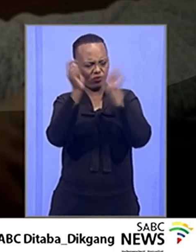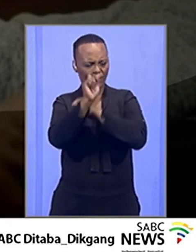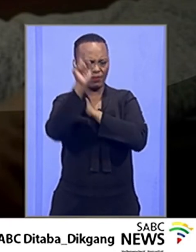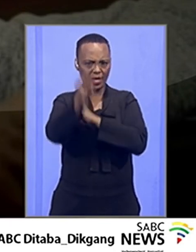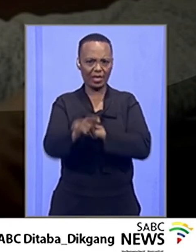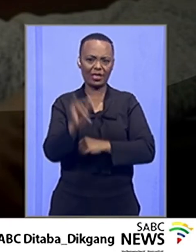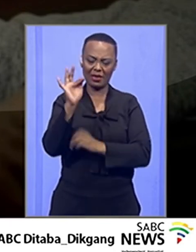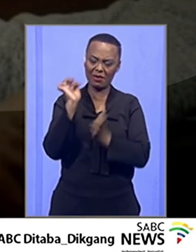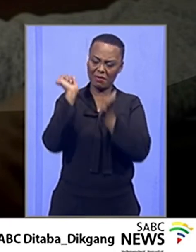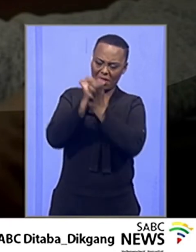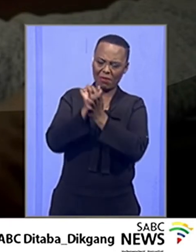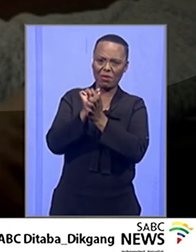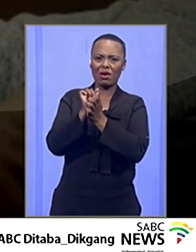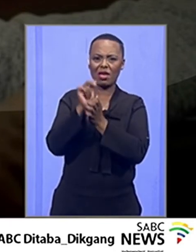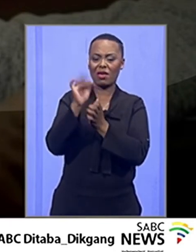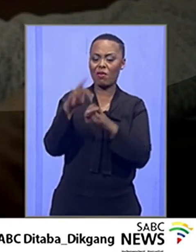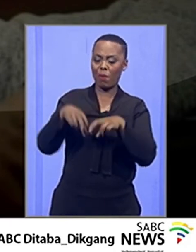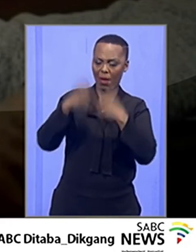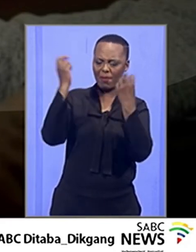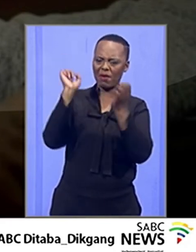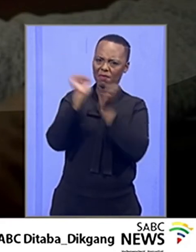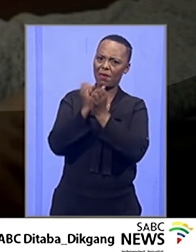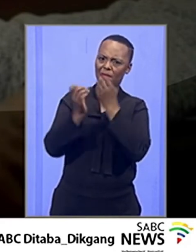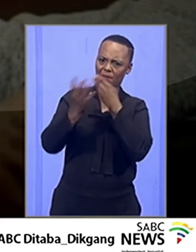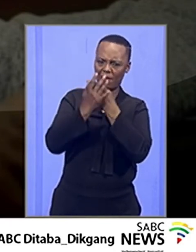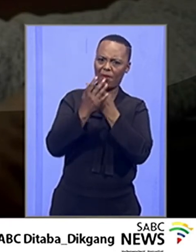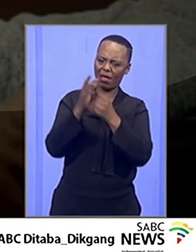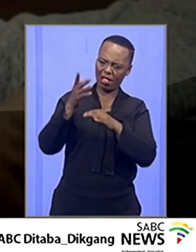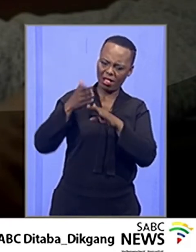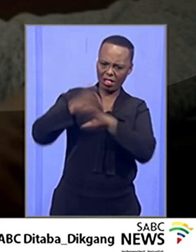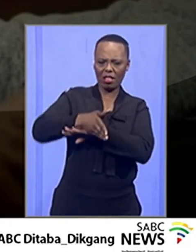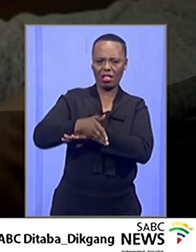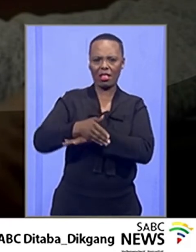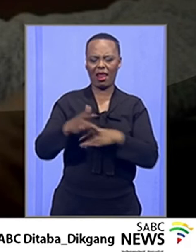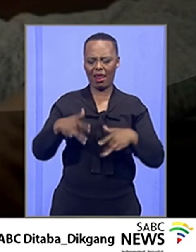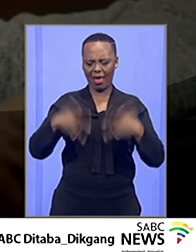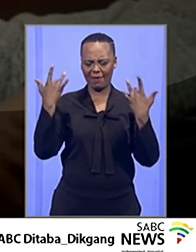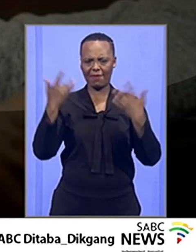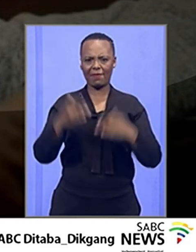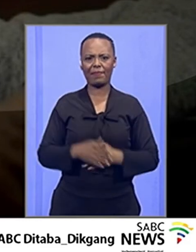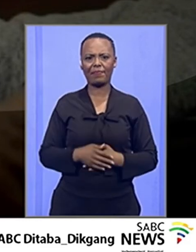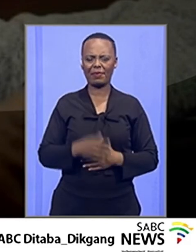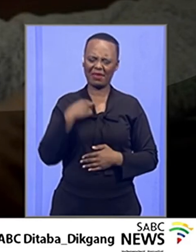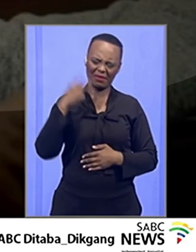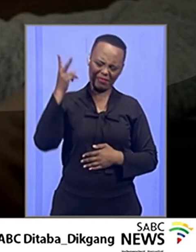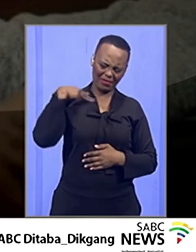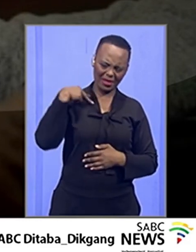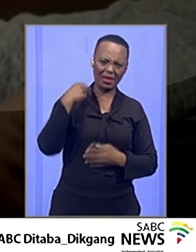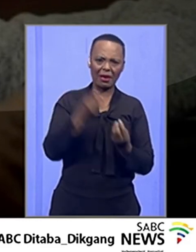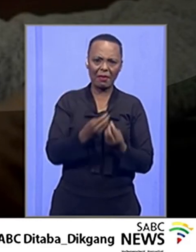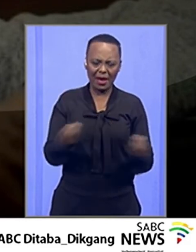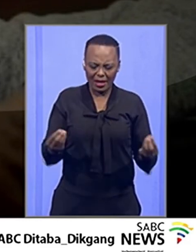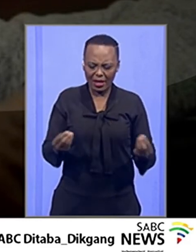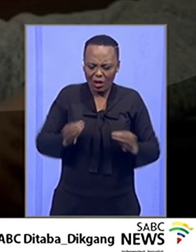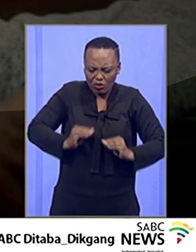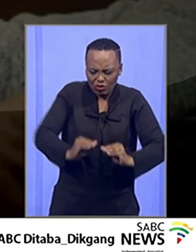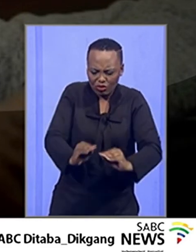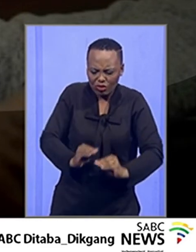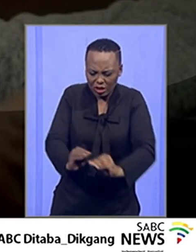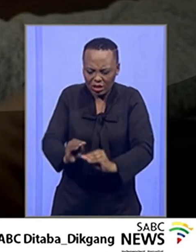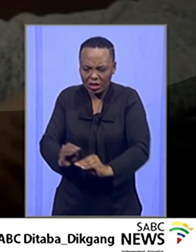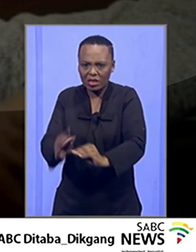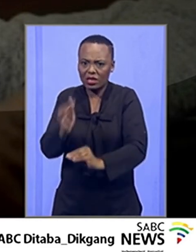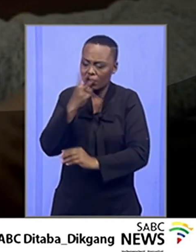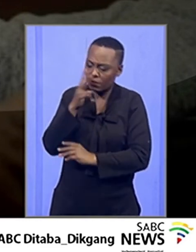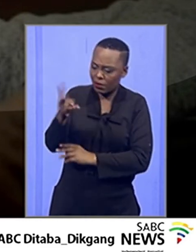o ya kgolego bophelo wa ka moka. Maikutlo a ka ke a maswabi be re dumile gore bana ba bashemane e re ge sa le bana ba rute gore ge